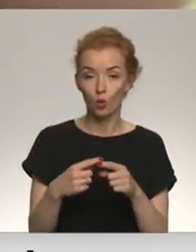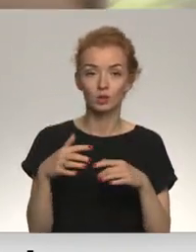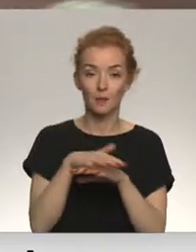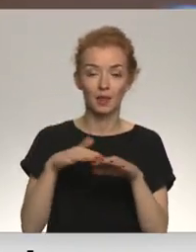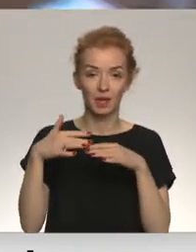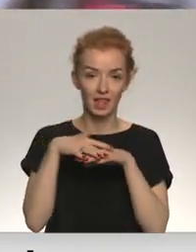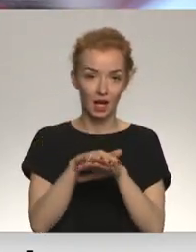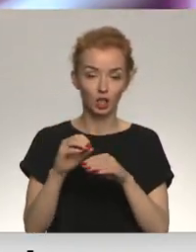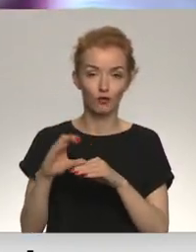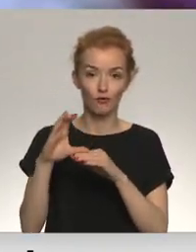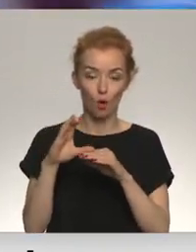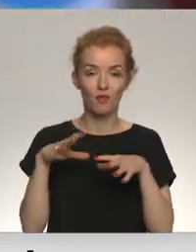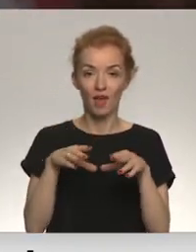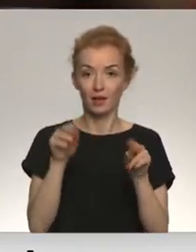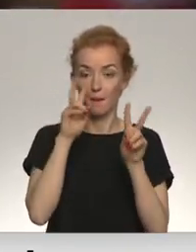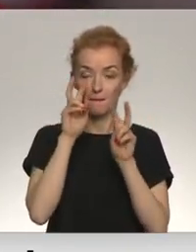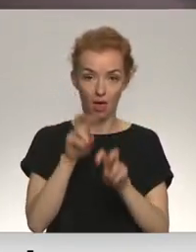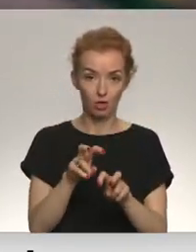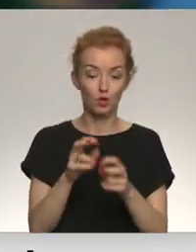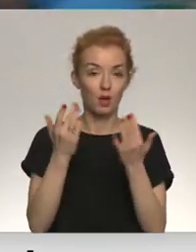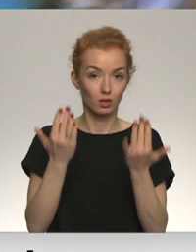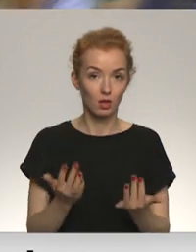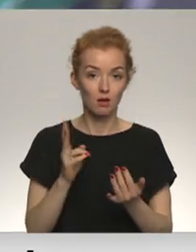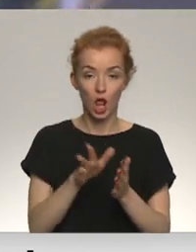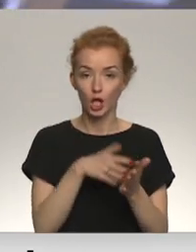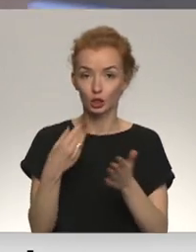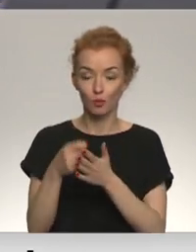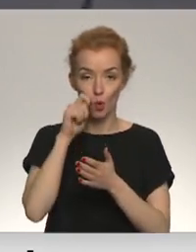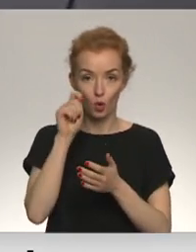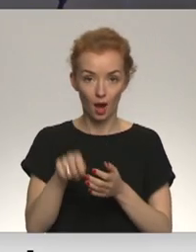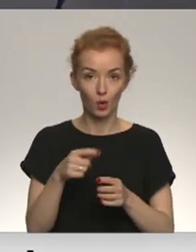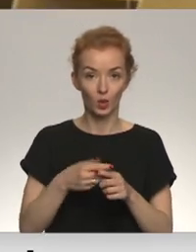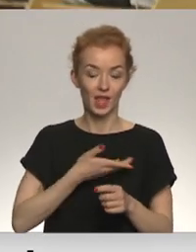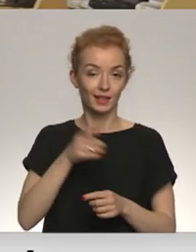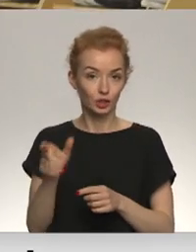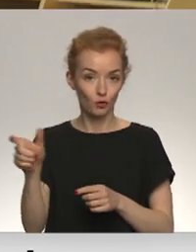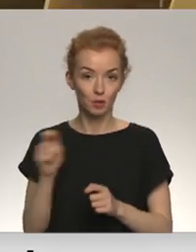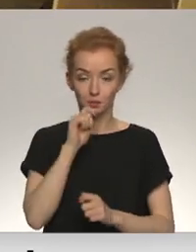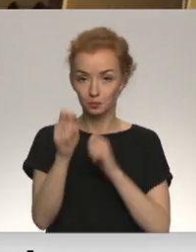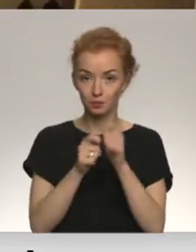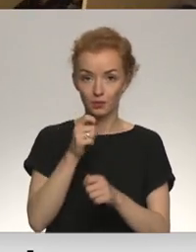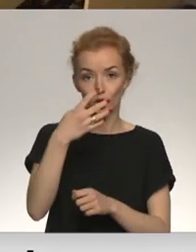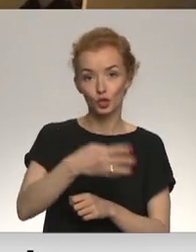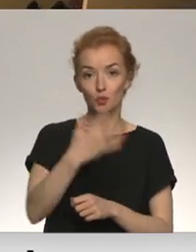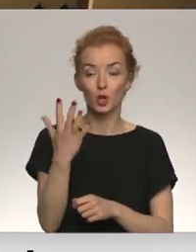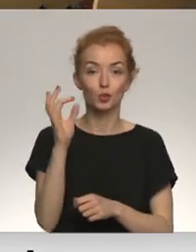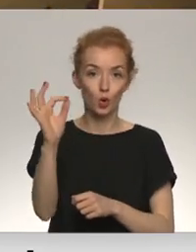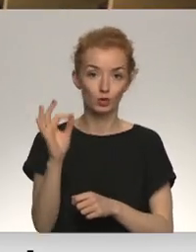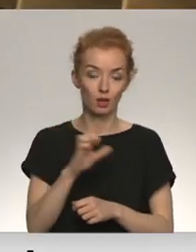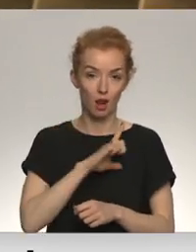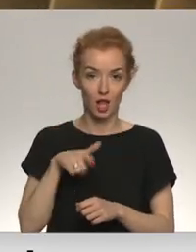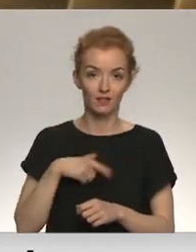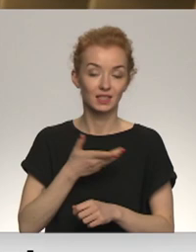fonda veiktā SKDS aptauja liecina, ka līdz šim Ukrainai un Ukrainas iedzīvotājiem ziedojuši 45%